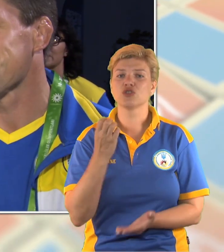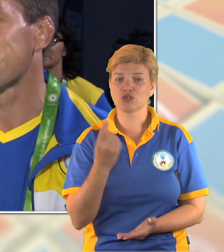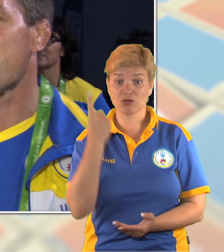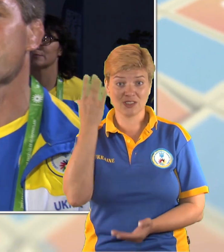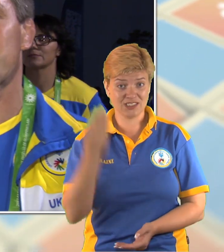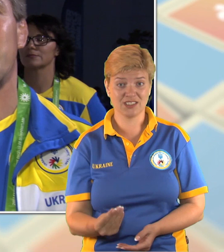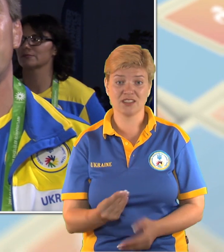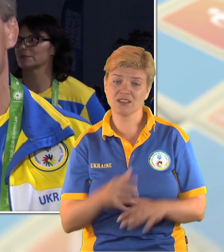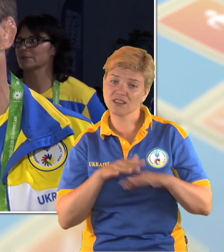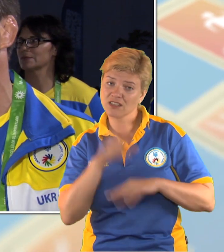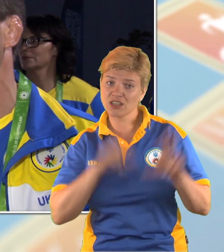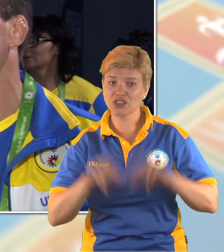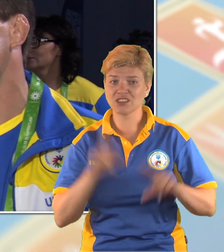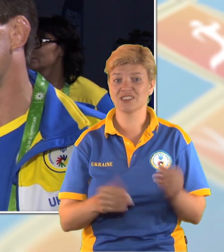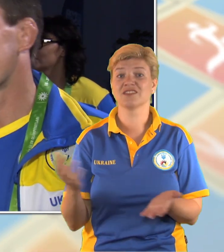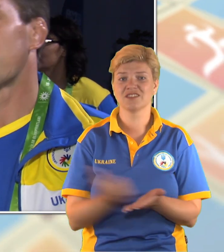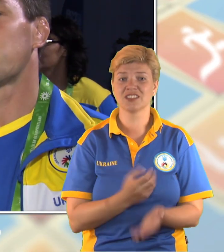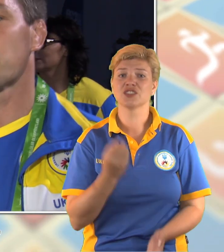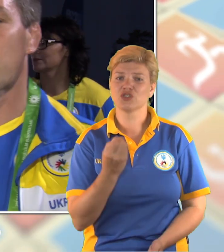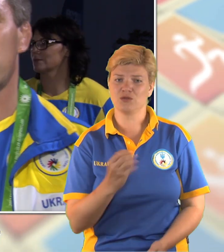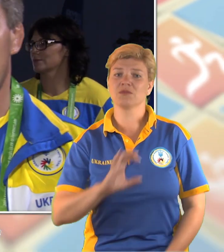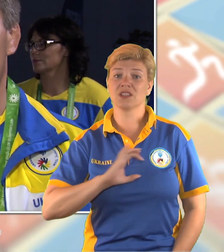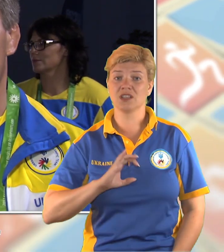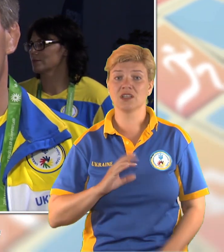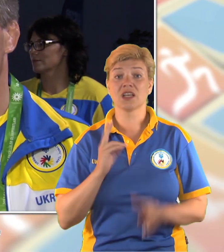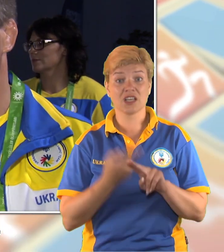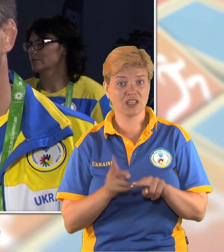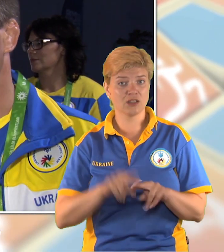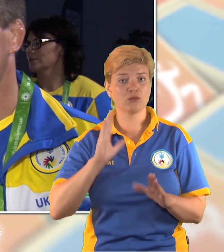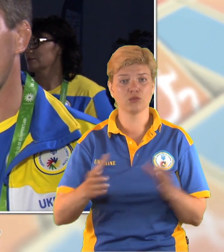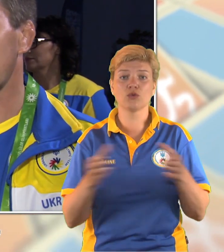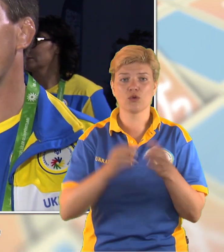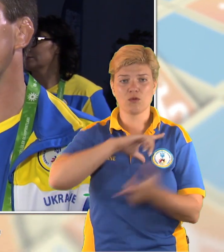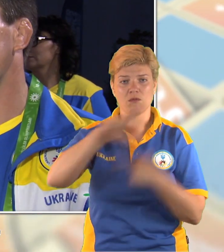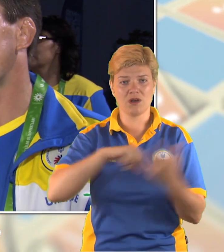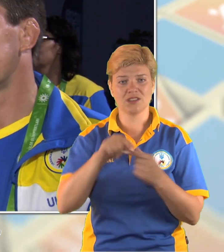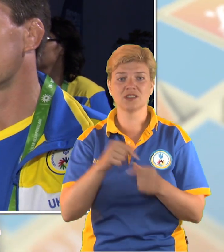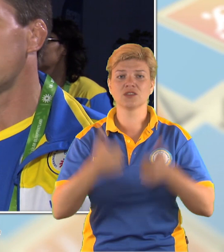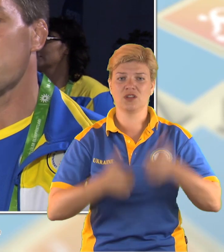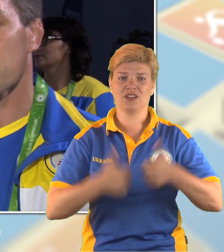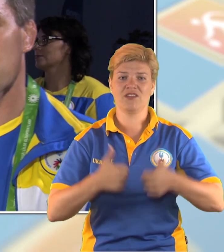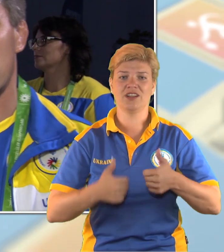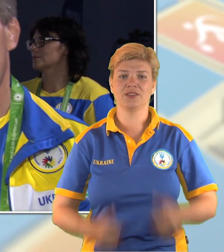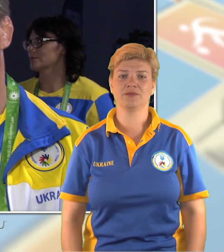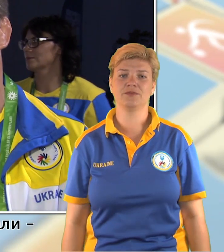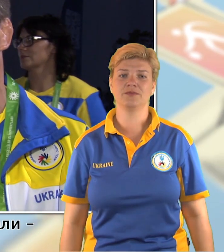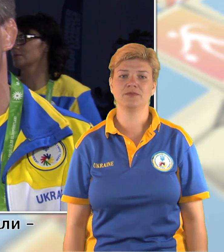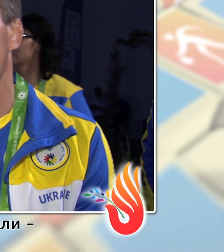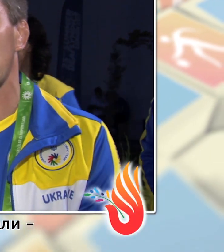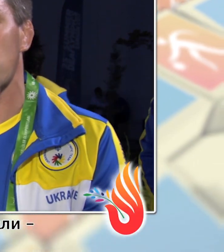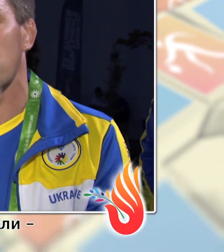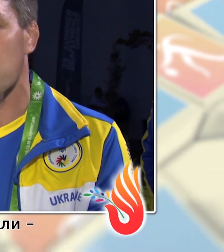ми успішно виступаємо. У нас ще завтра в запасі один день, де